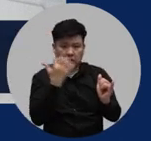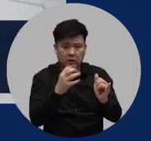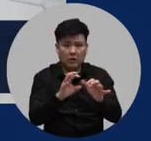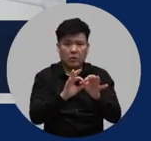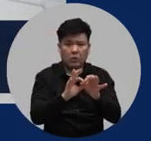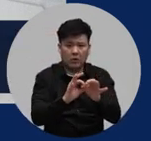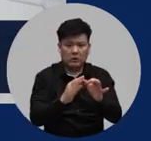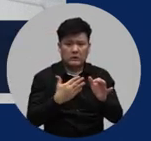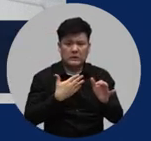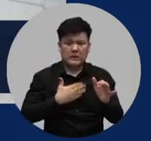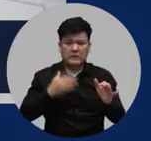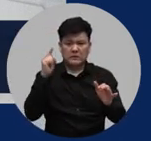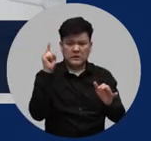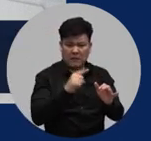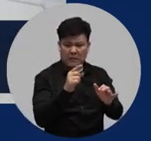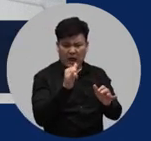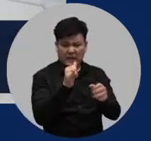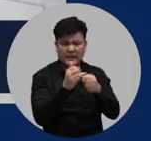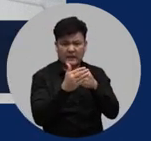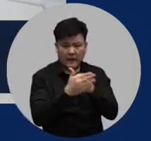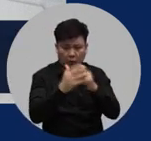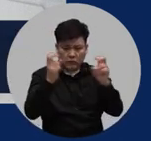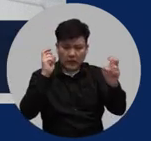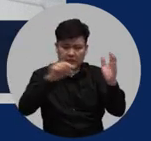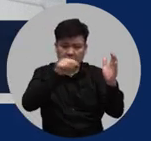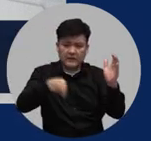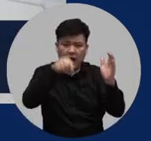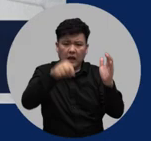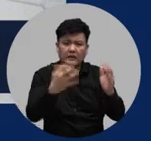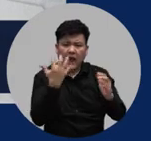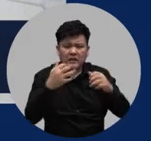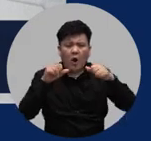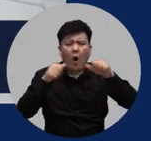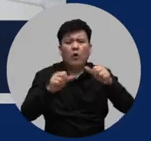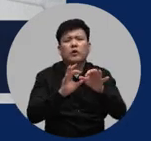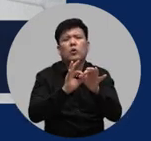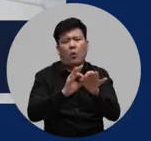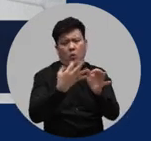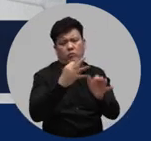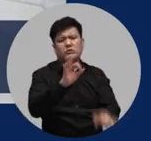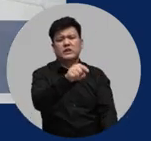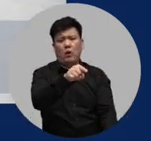굴욕감 혹은 수치심을 느꼈기 때문에 직장 내 성희롱에 해당됩니다.